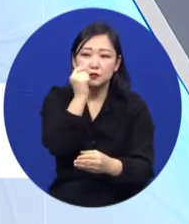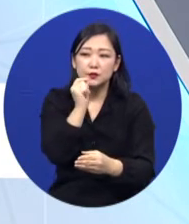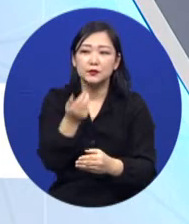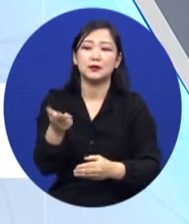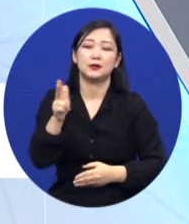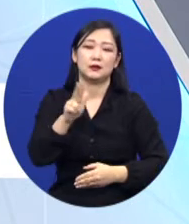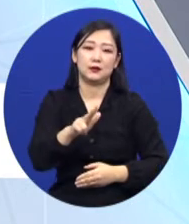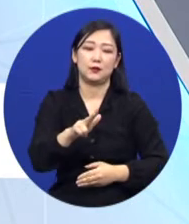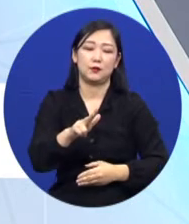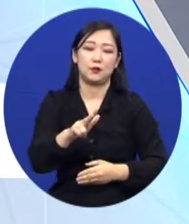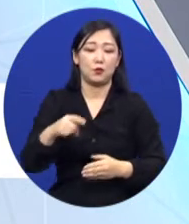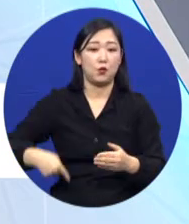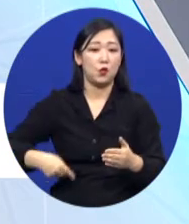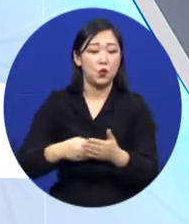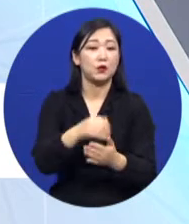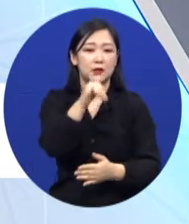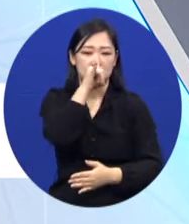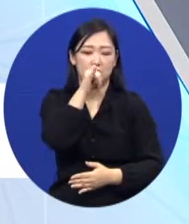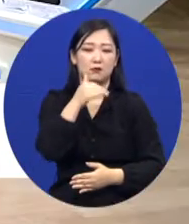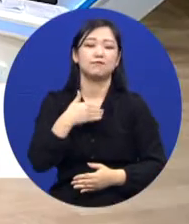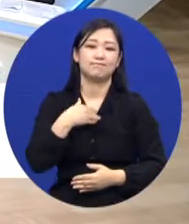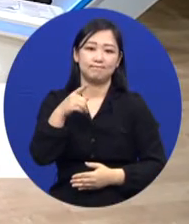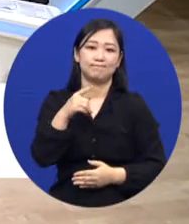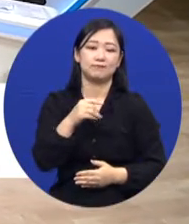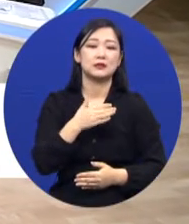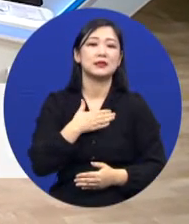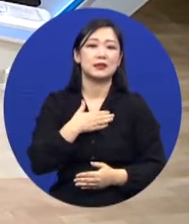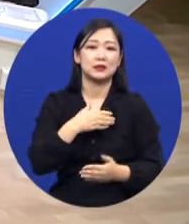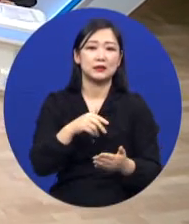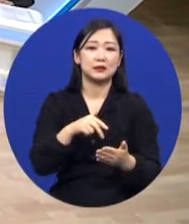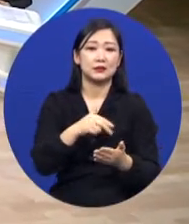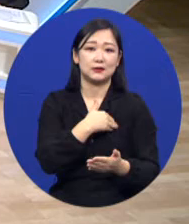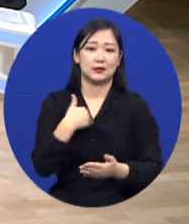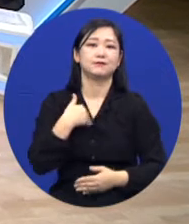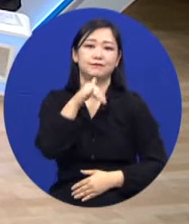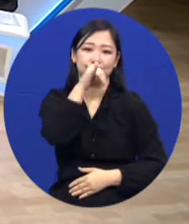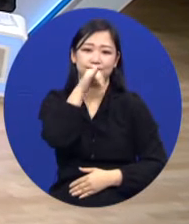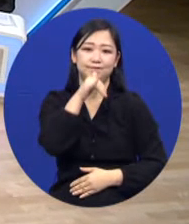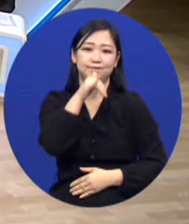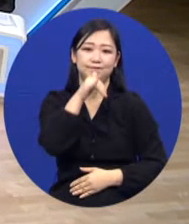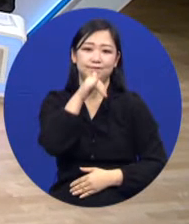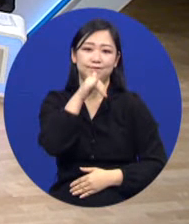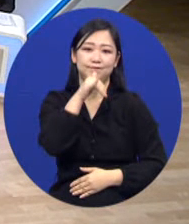필요한 일을 해낼 용기가 있느냐. 저는 그럴 자신은 있습니다. MBC 뉴스 한신구입니다.